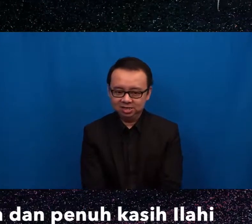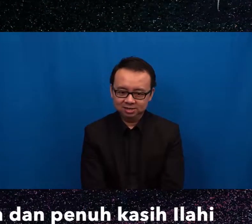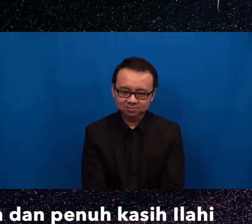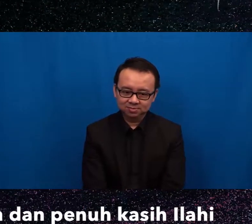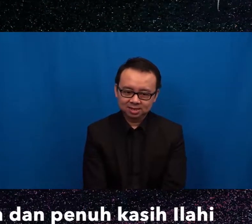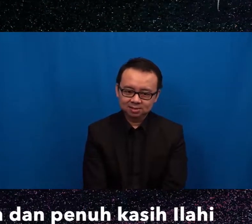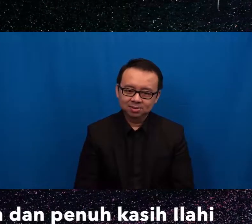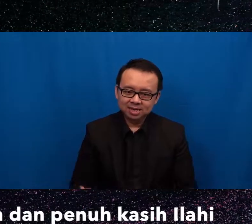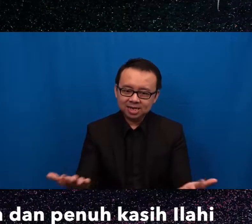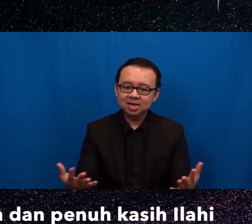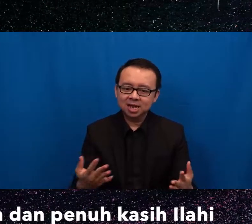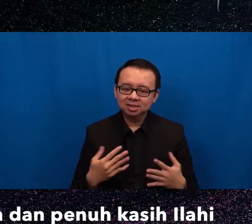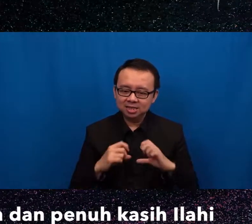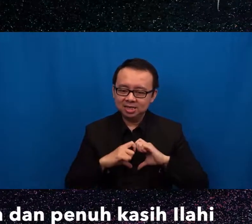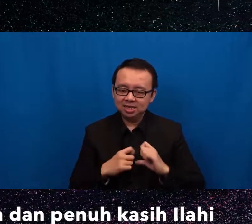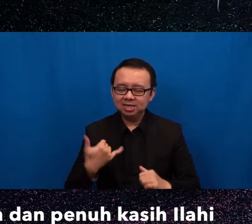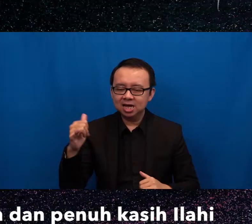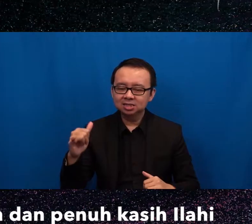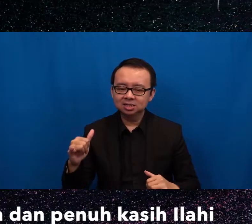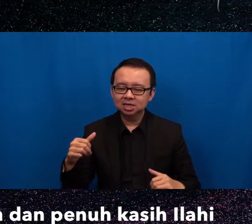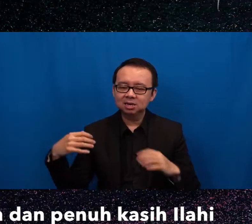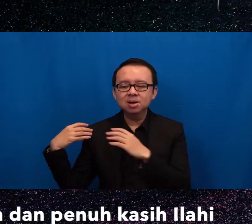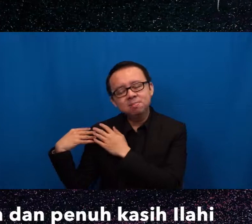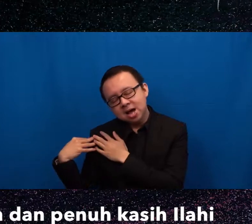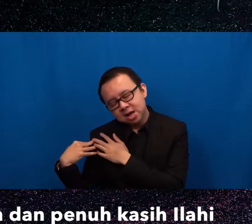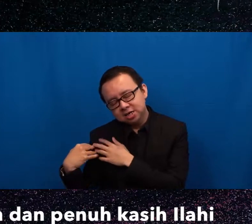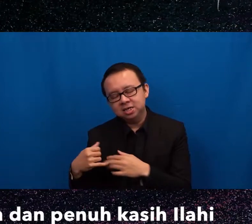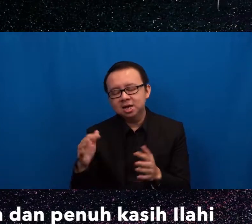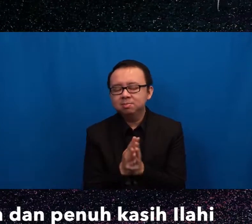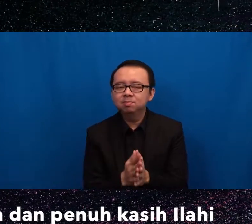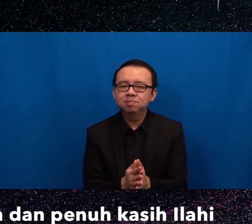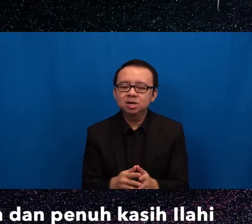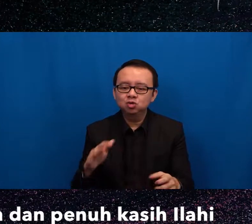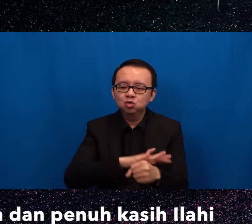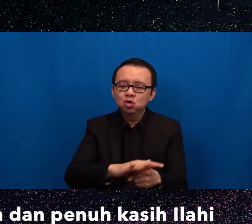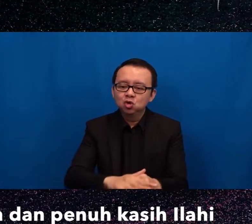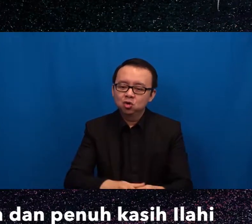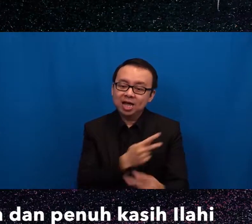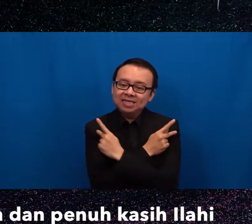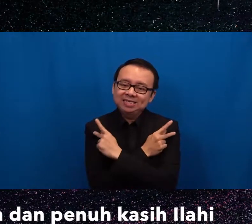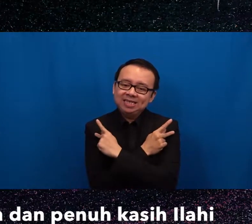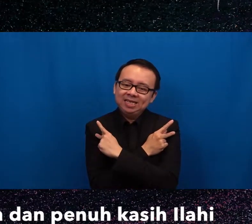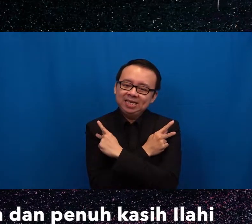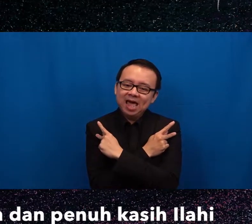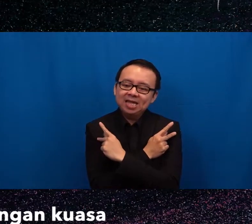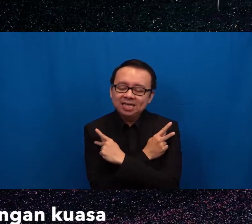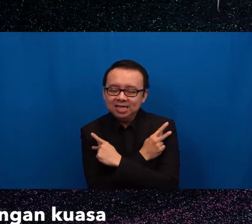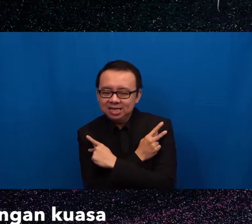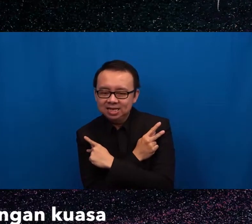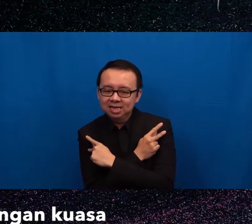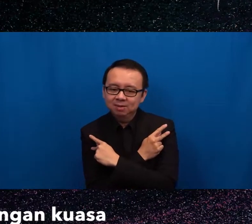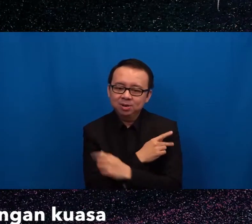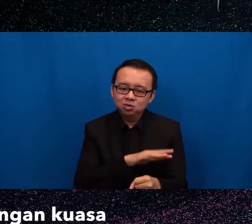Suci. Berikan hati yang terbeban dan penuh kasih